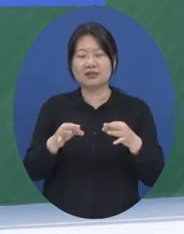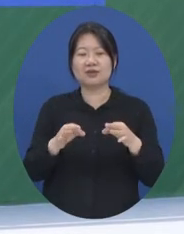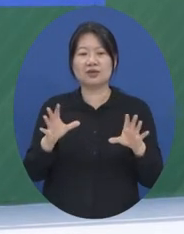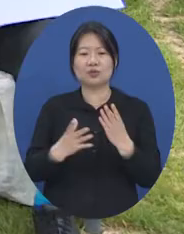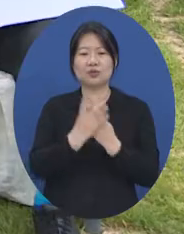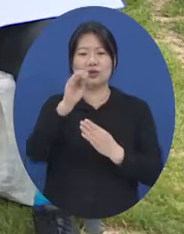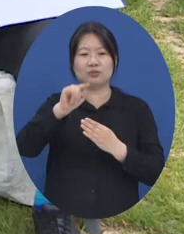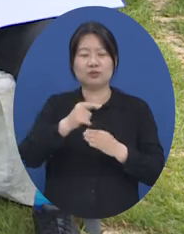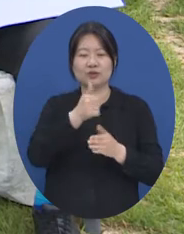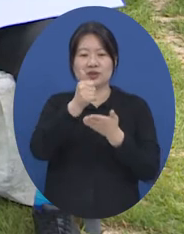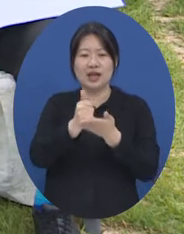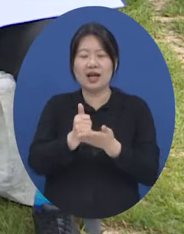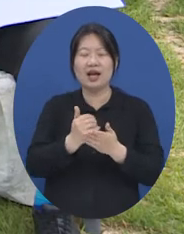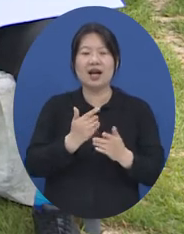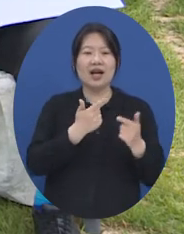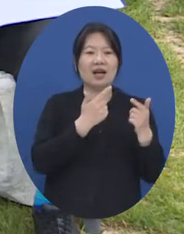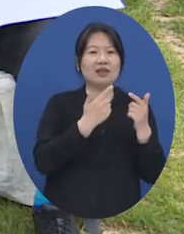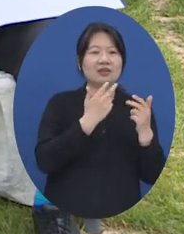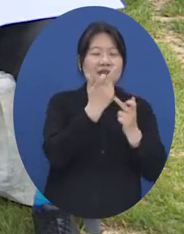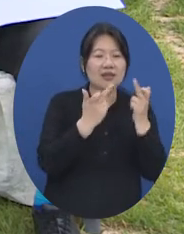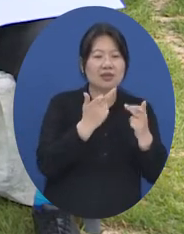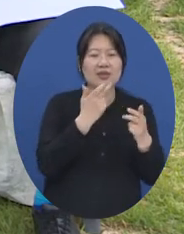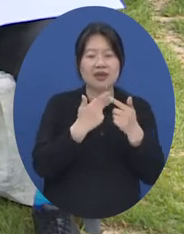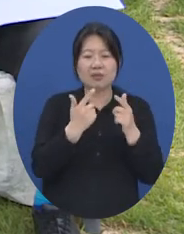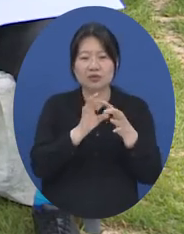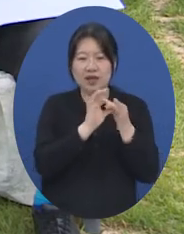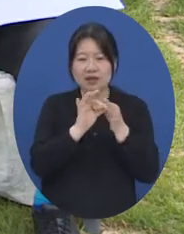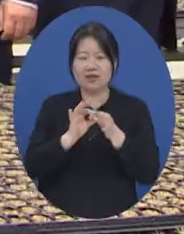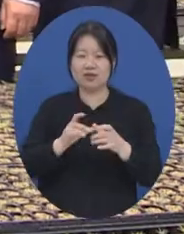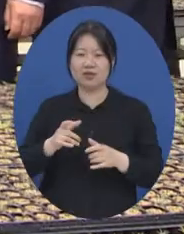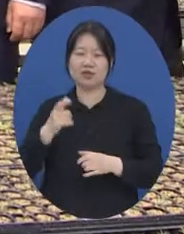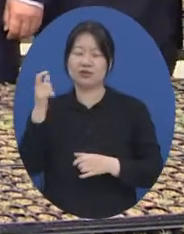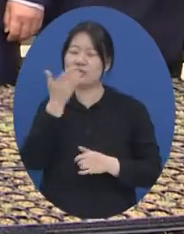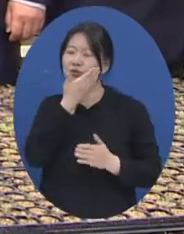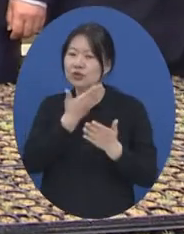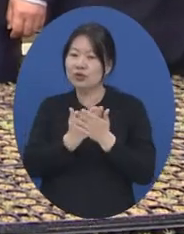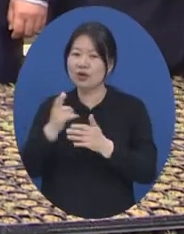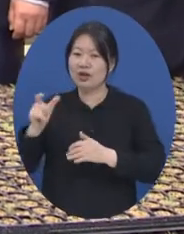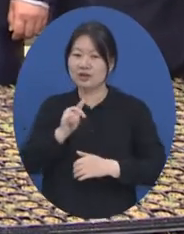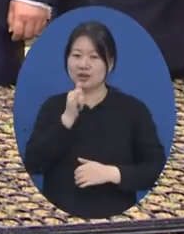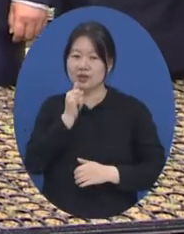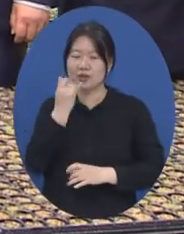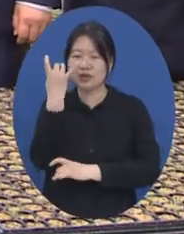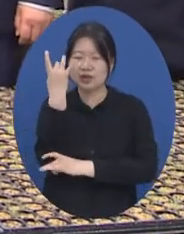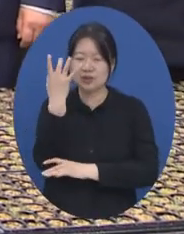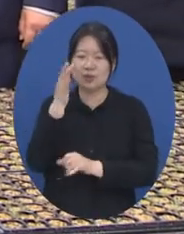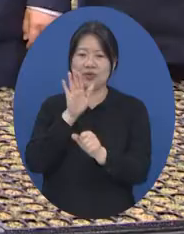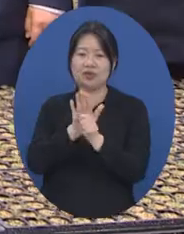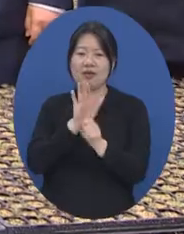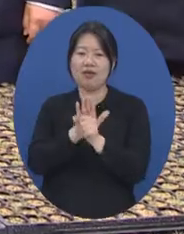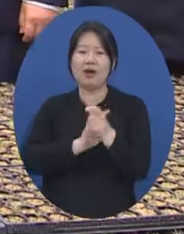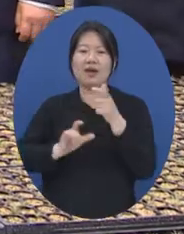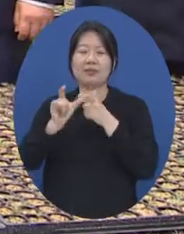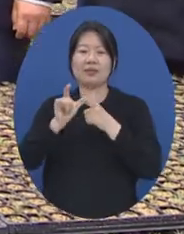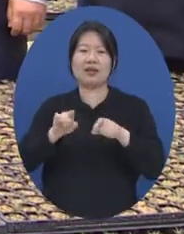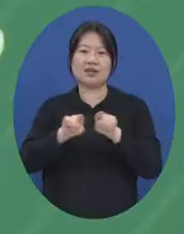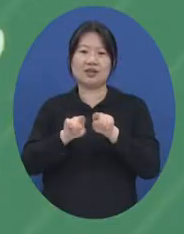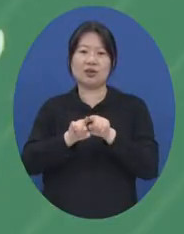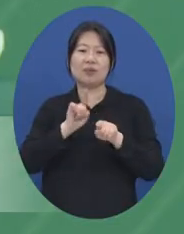장관은 남북 산림협력의 중요성을 강조하며 기존 합의를 이행하고 협력의 폭을 넓혀가야 한다고